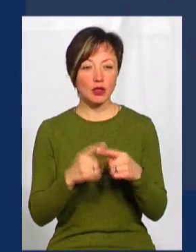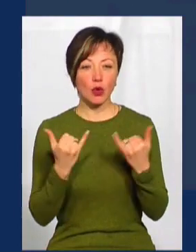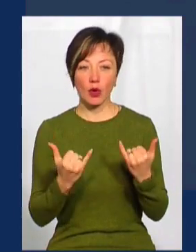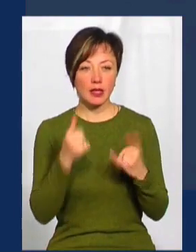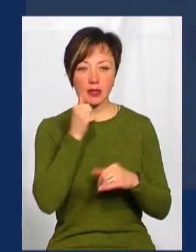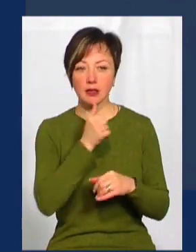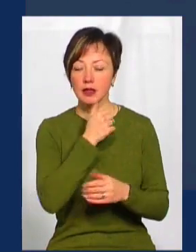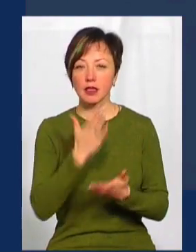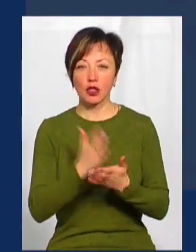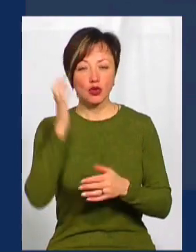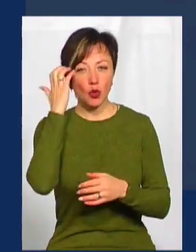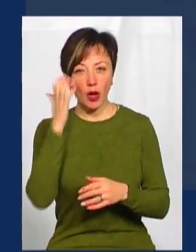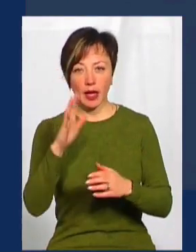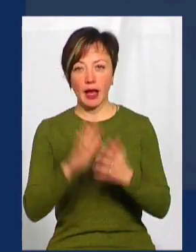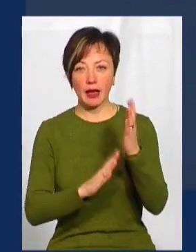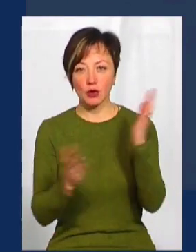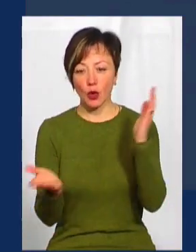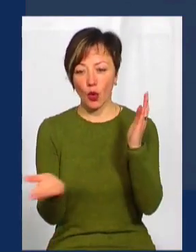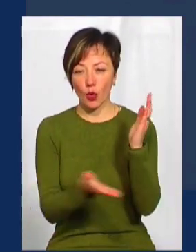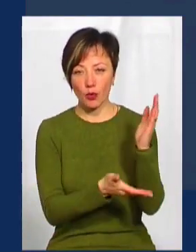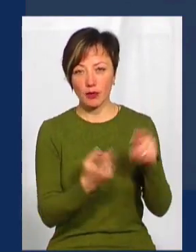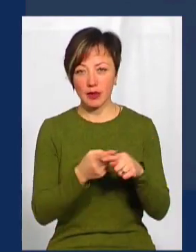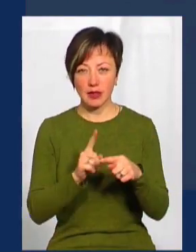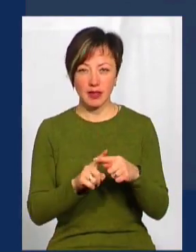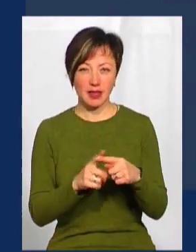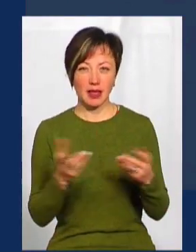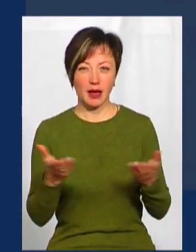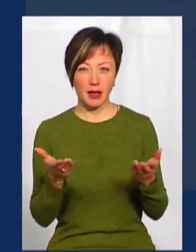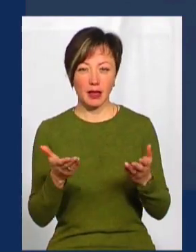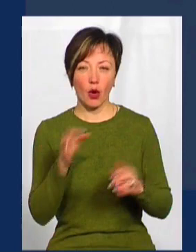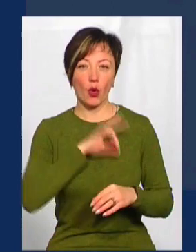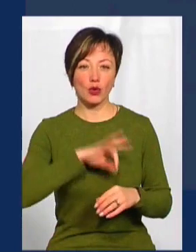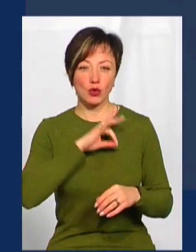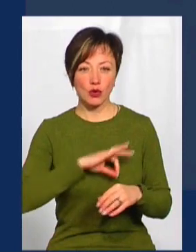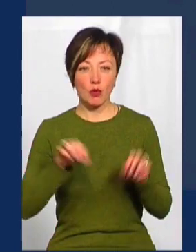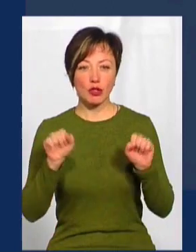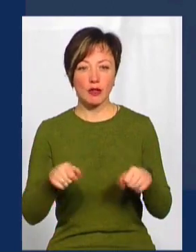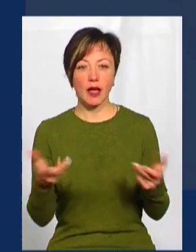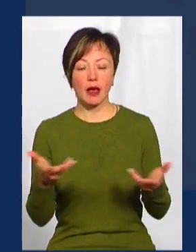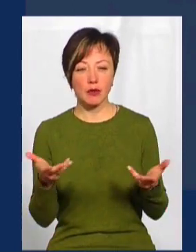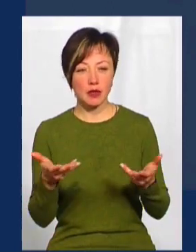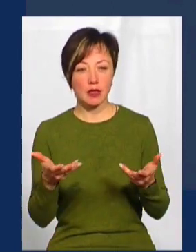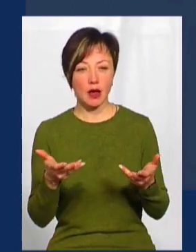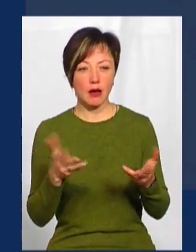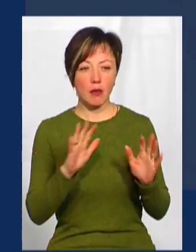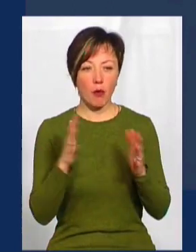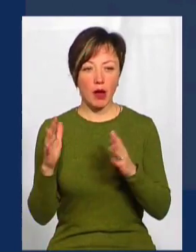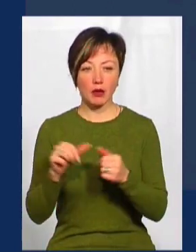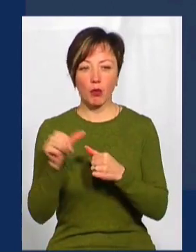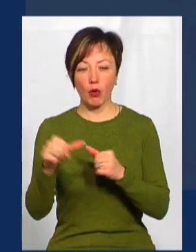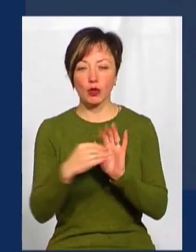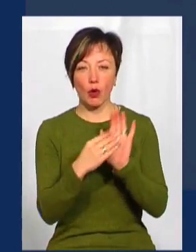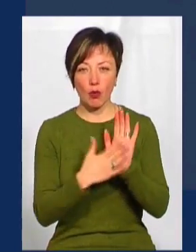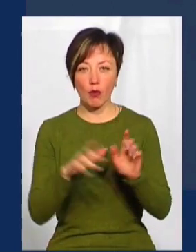є чорні лісоруби чи навіть такі трошки нерадіві лісівники, які, користуючись, можливо, якимись моментами, поза облік